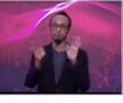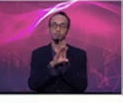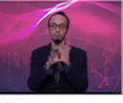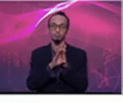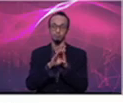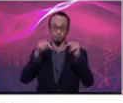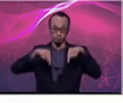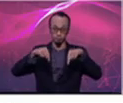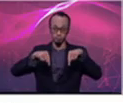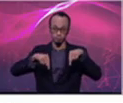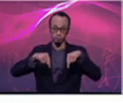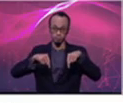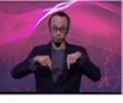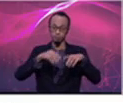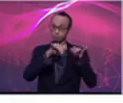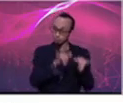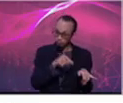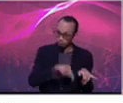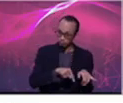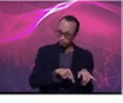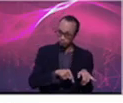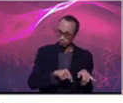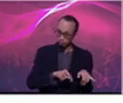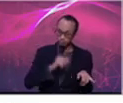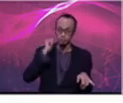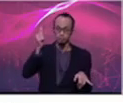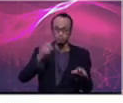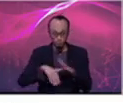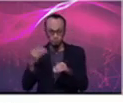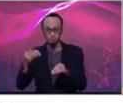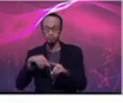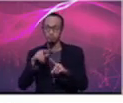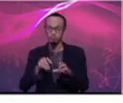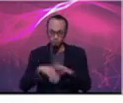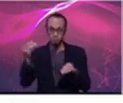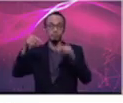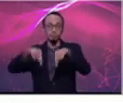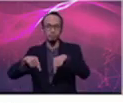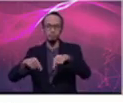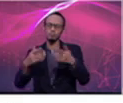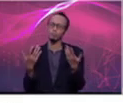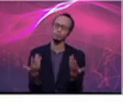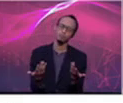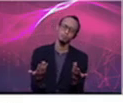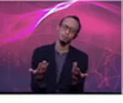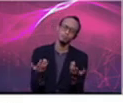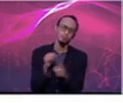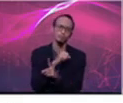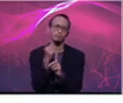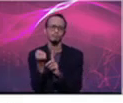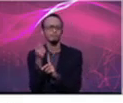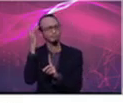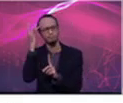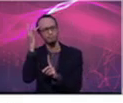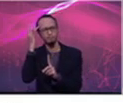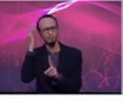hari ini duduk di duduk di dalam dia hari ini dia diberi keluar apaba dia keluar hari ini dia akan dalam keadaan yang tak ada